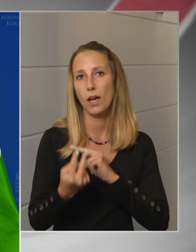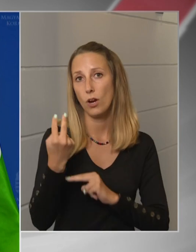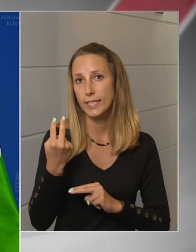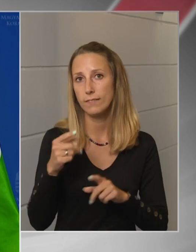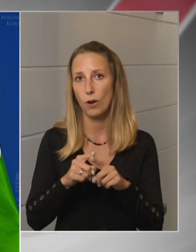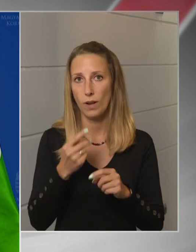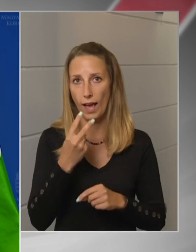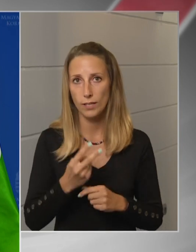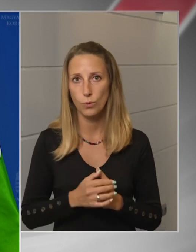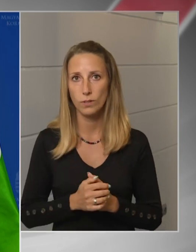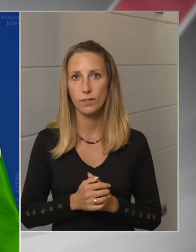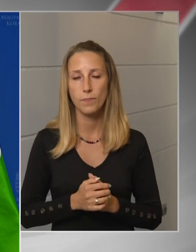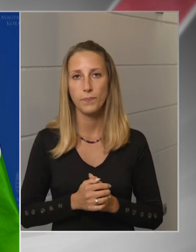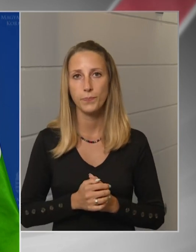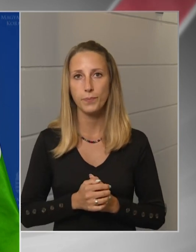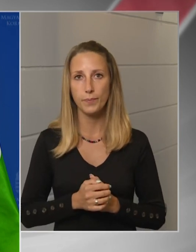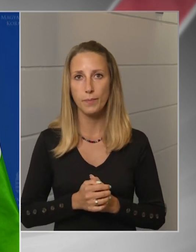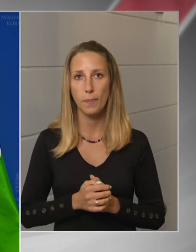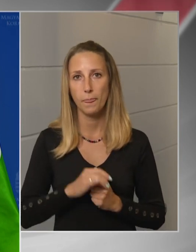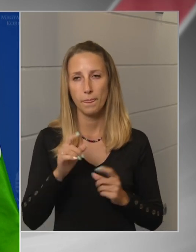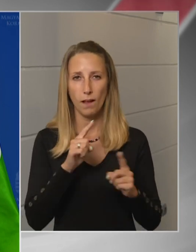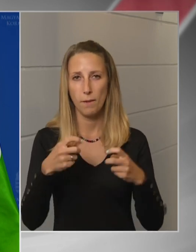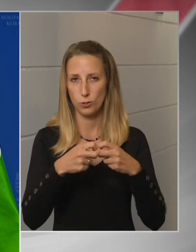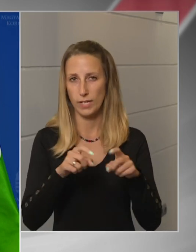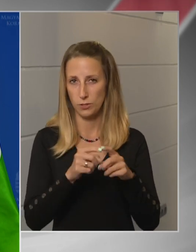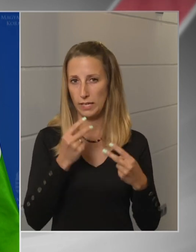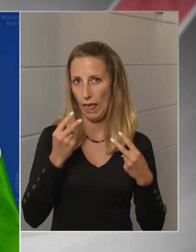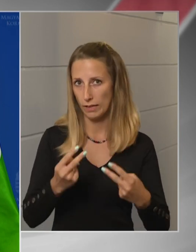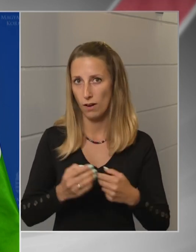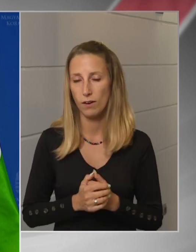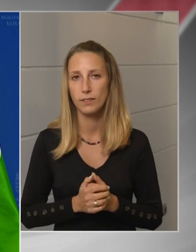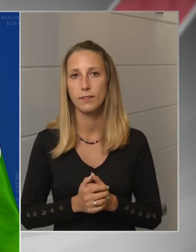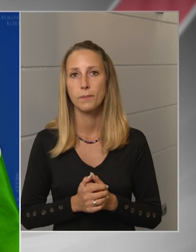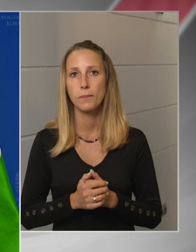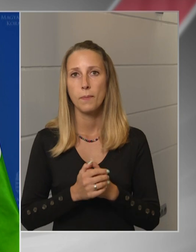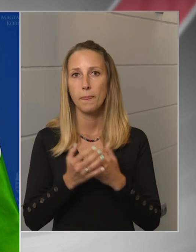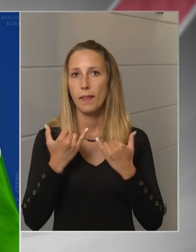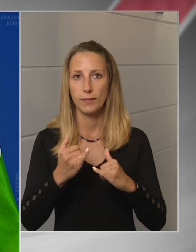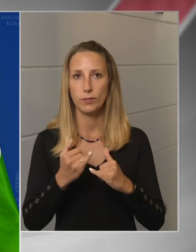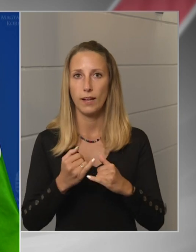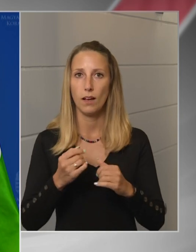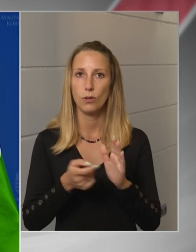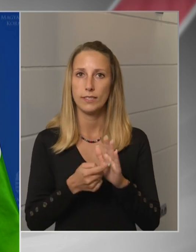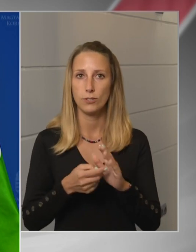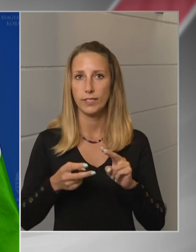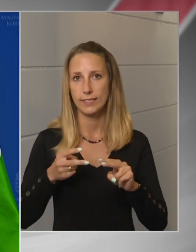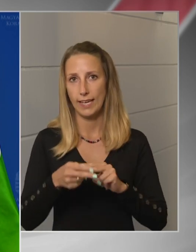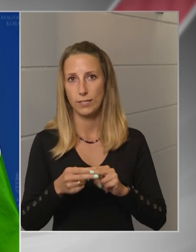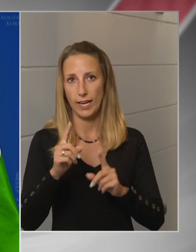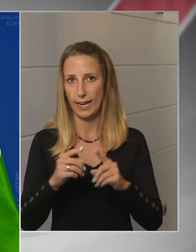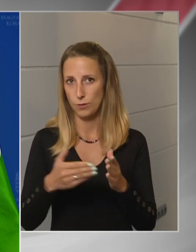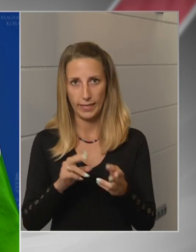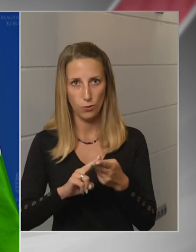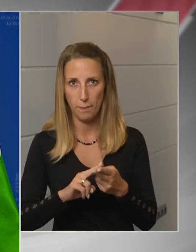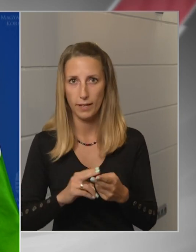látjuk, hogy, és talán Brüsszel is így látja, azért addig, amíg nem indítanak ötözehetségszegési ajánlást, még ne ünnepeljünk, de ha nem,